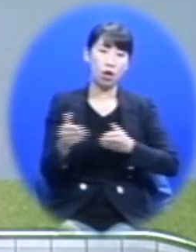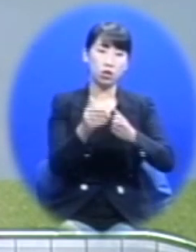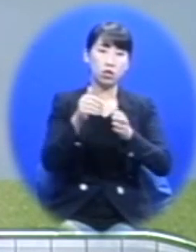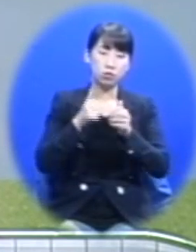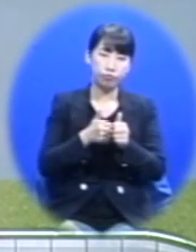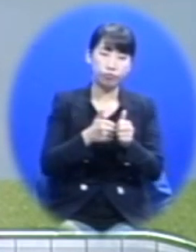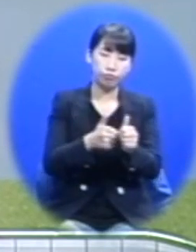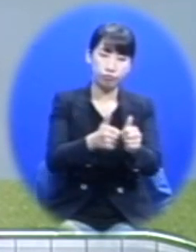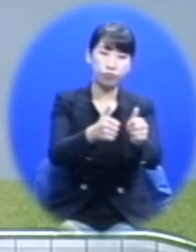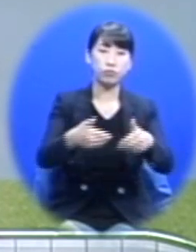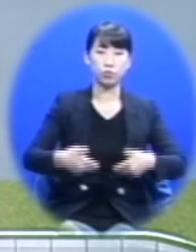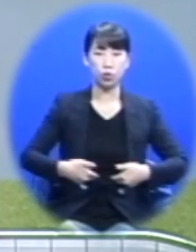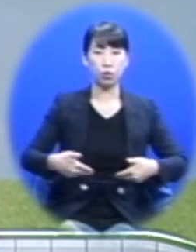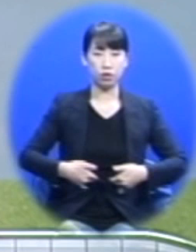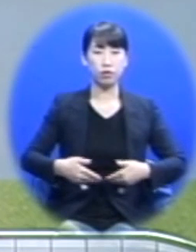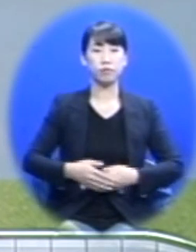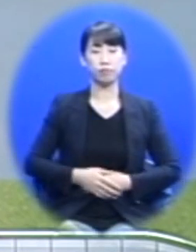선교사님 안에